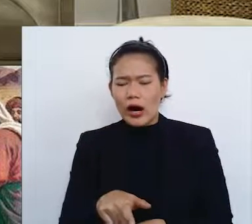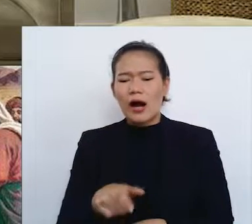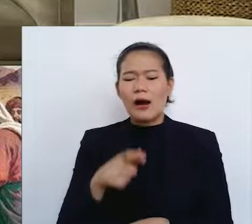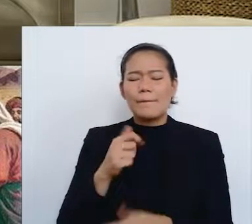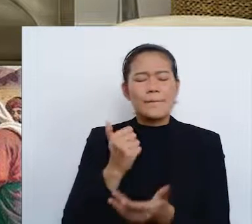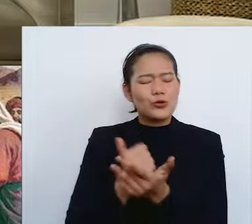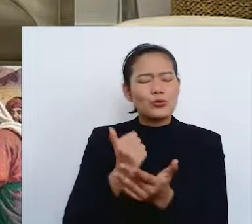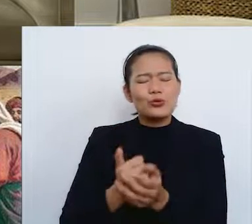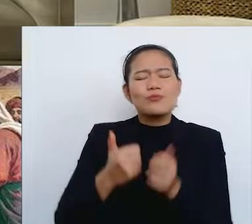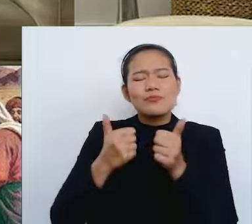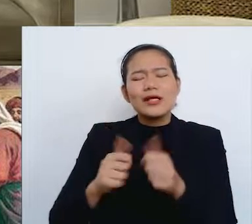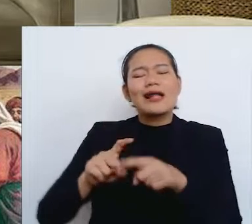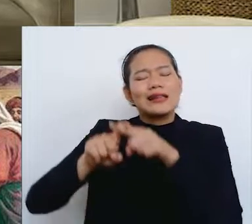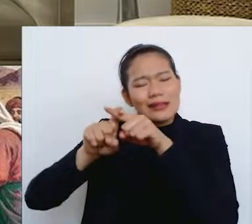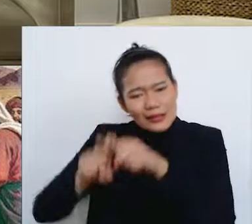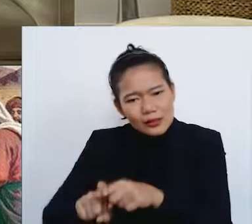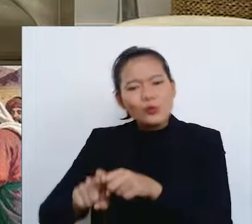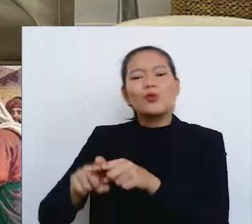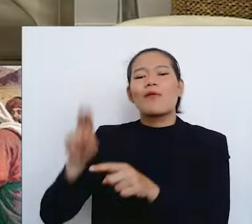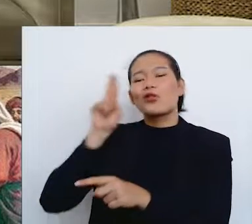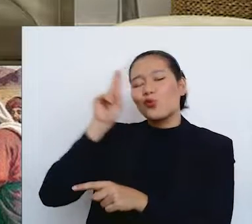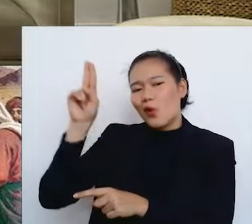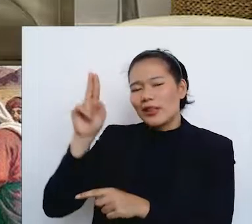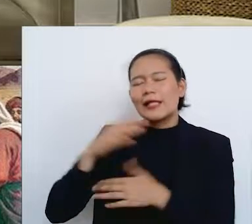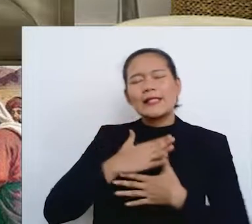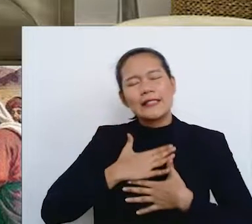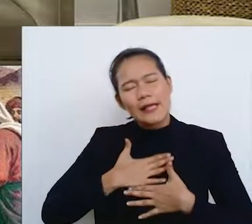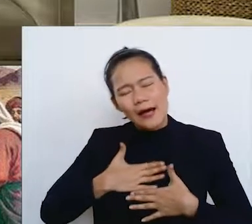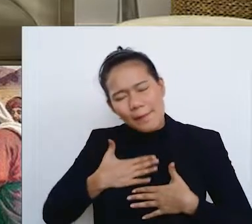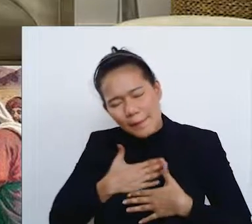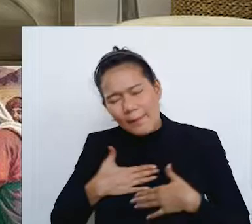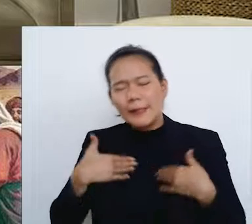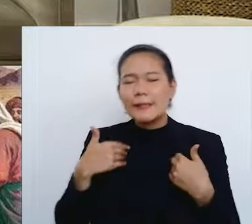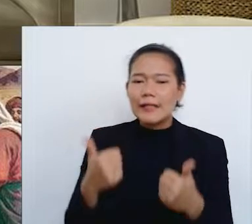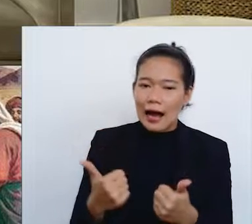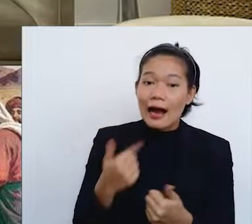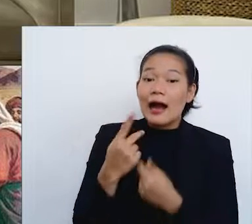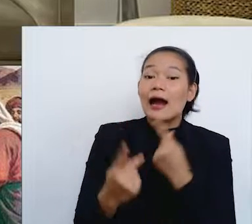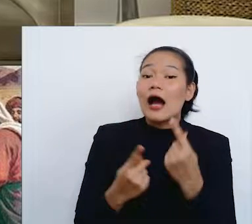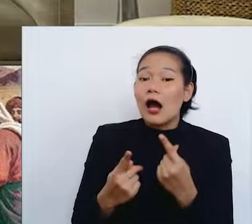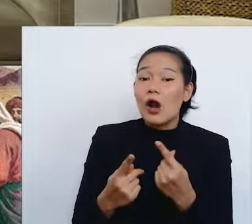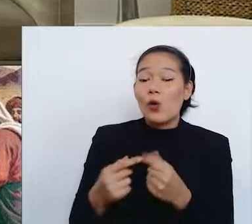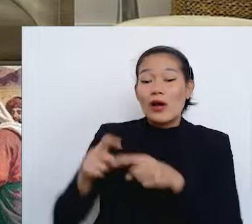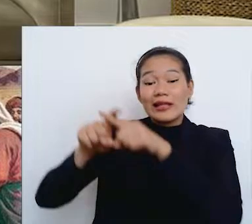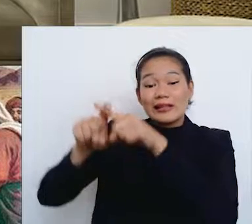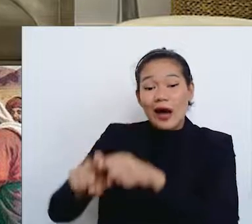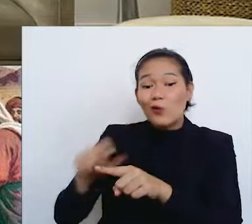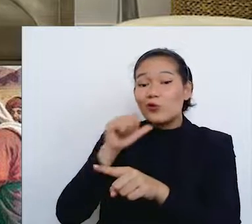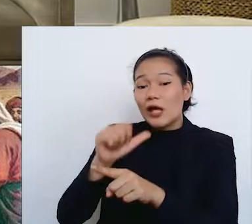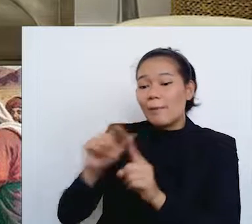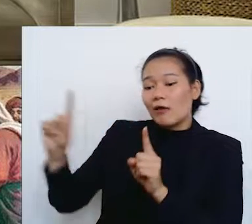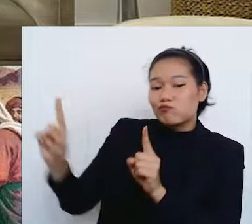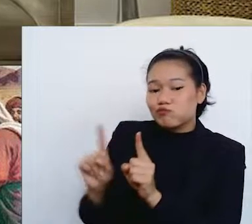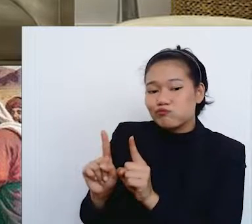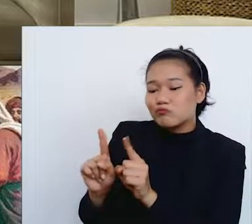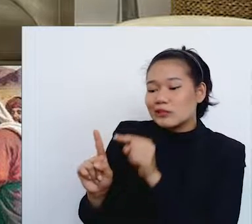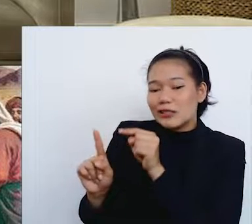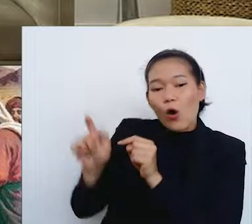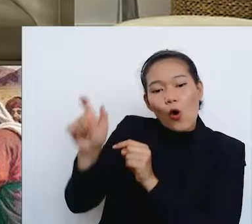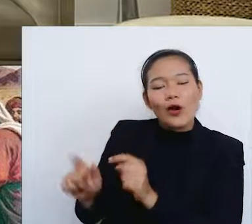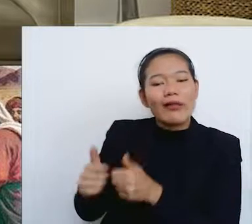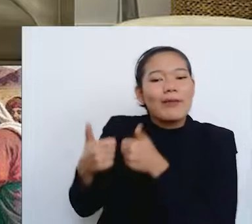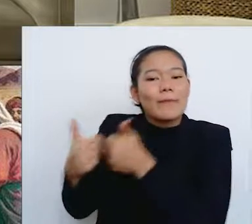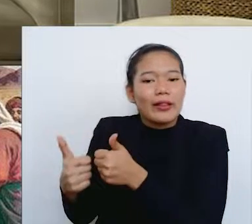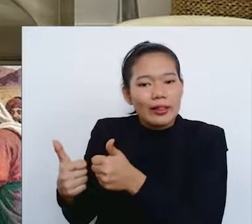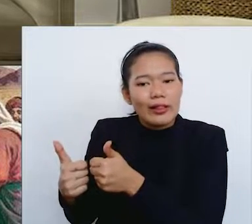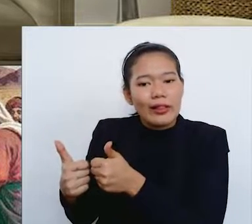bisa bersandar dengan tenang dan nyaman jikalau dia bersandar pada pribadi yang tepat, pada orang